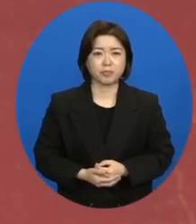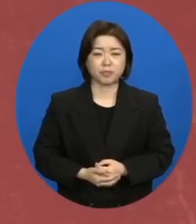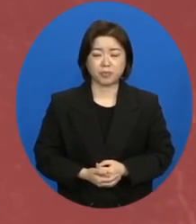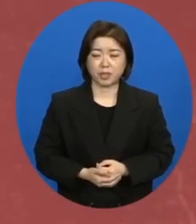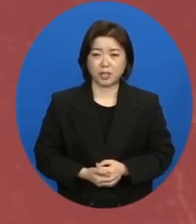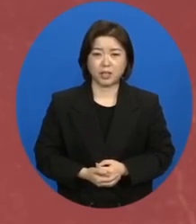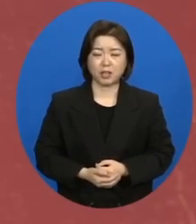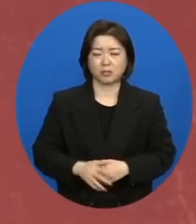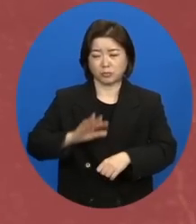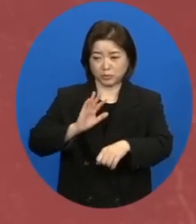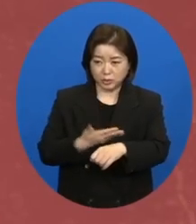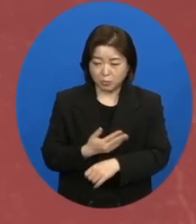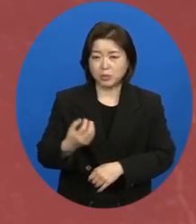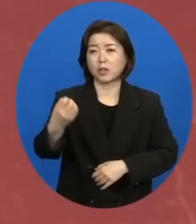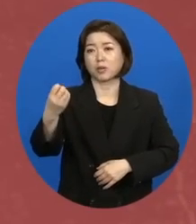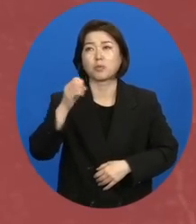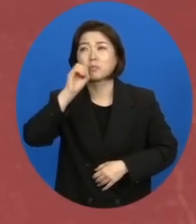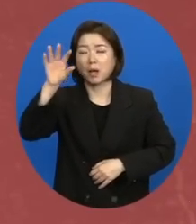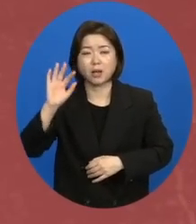얘기하면 돼요. 잘못했다고.